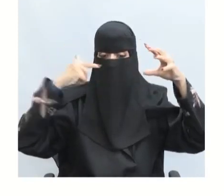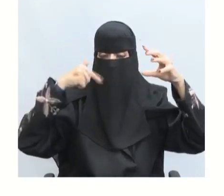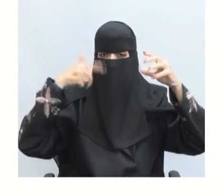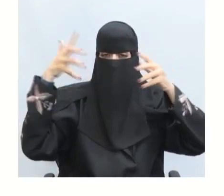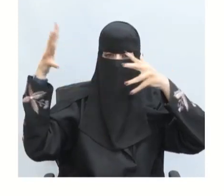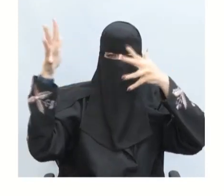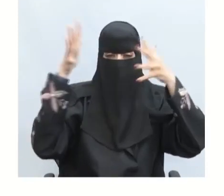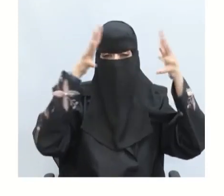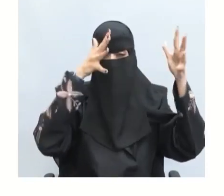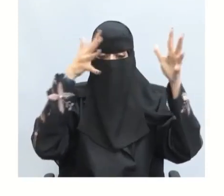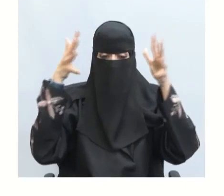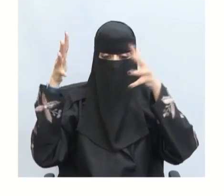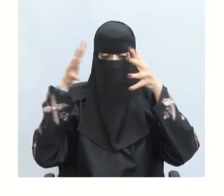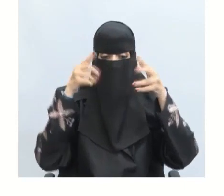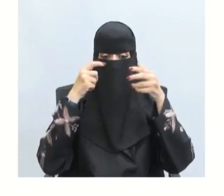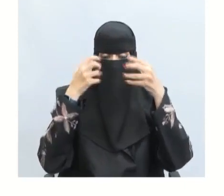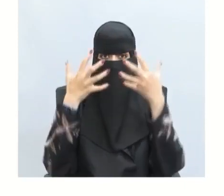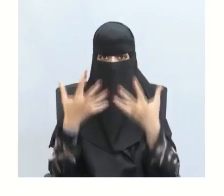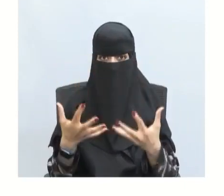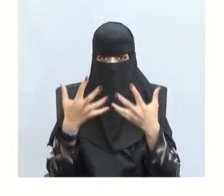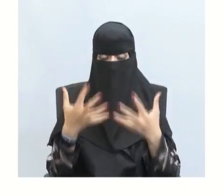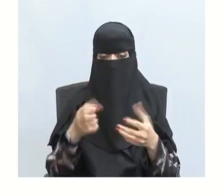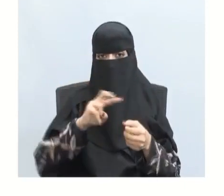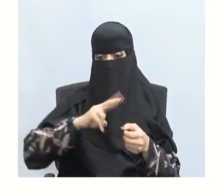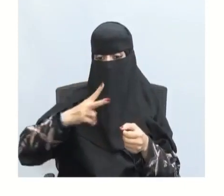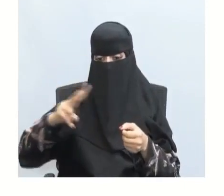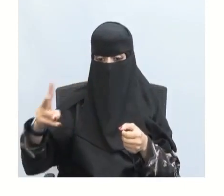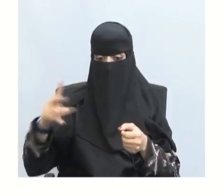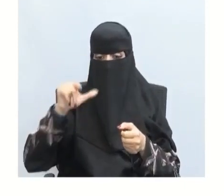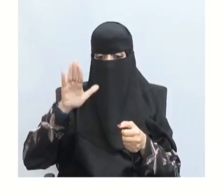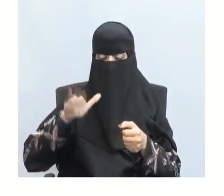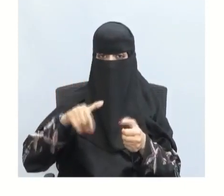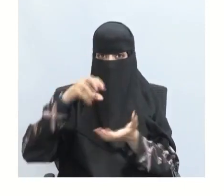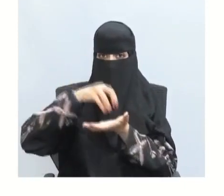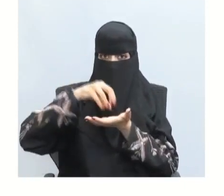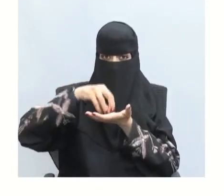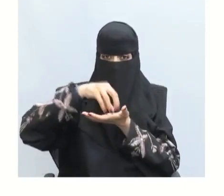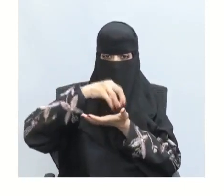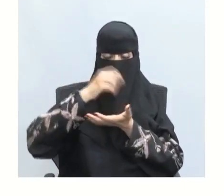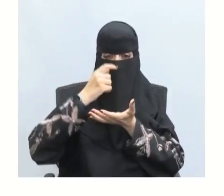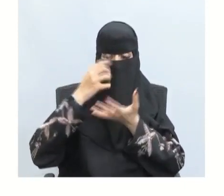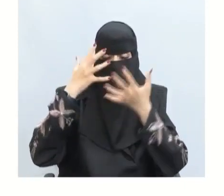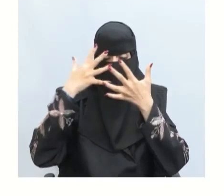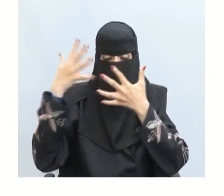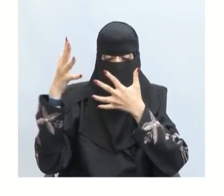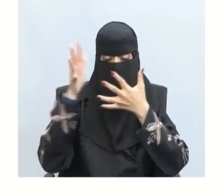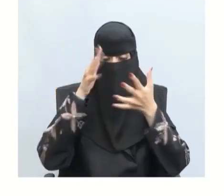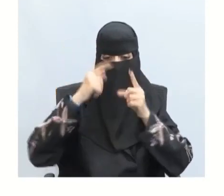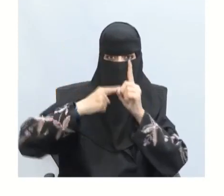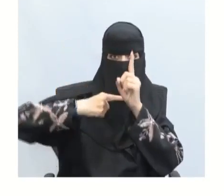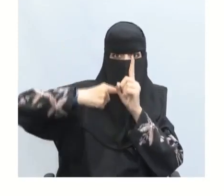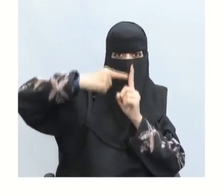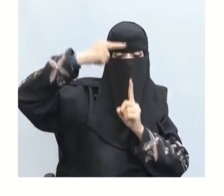الغاز والغبار بكثافه مختلفه فنجد مناطق